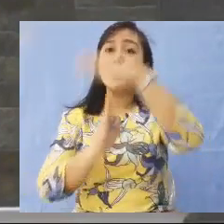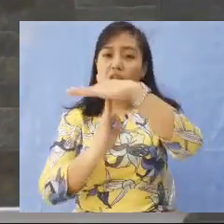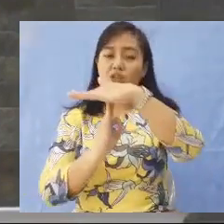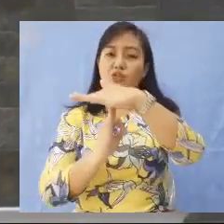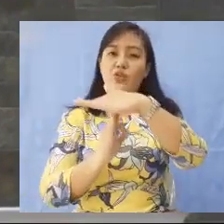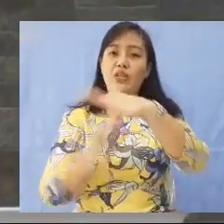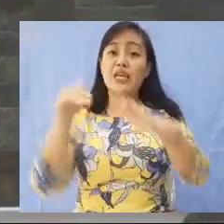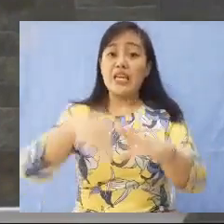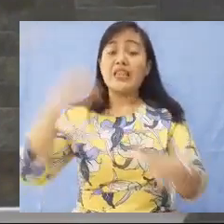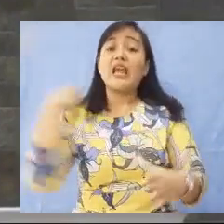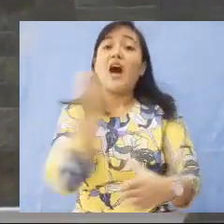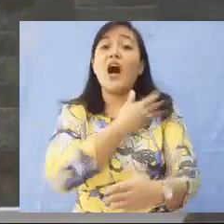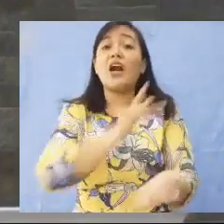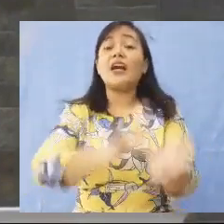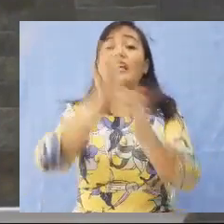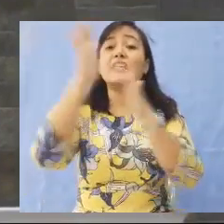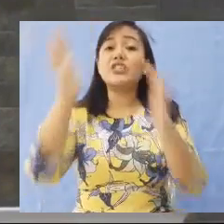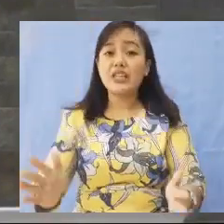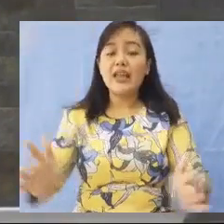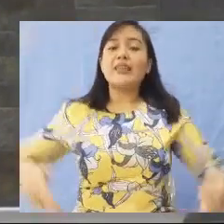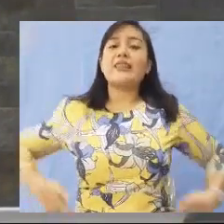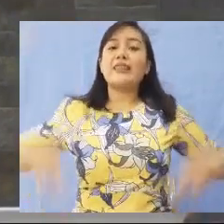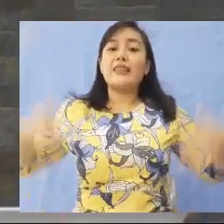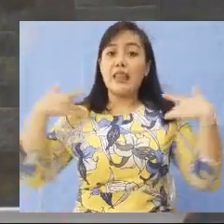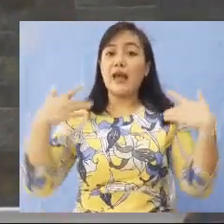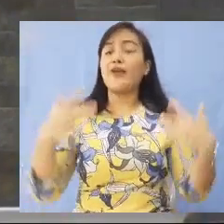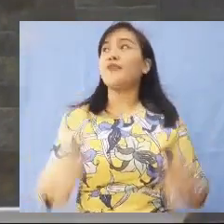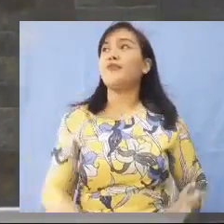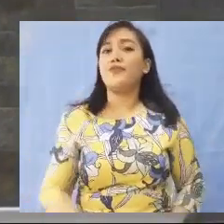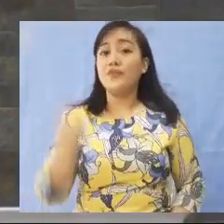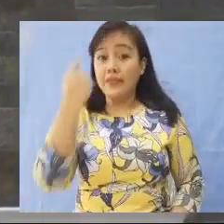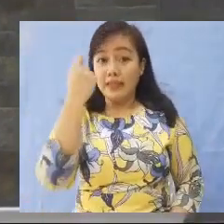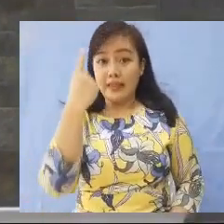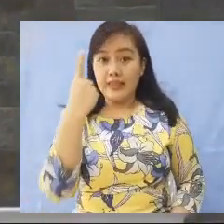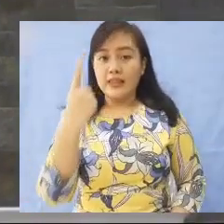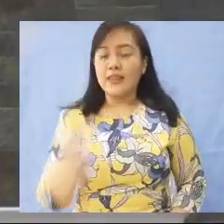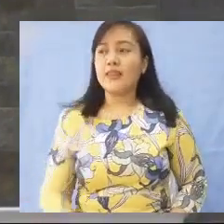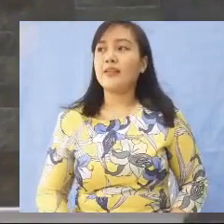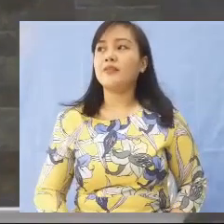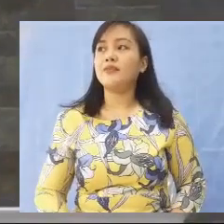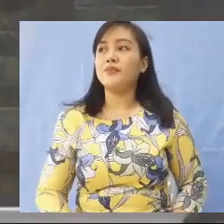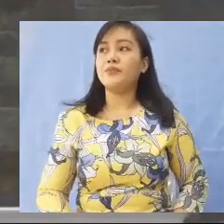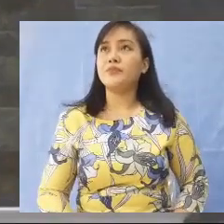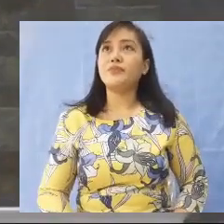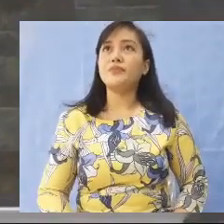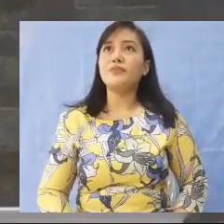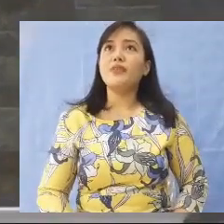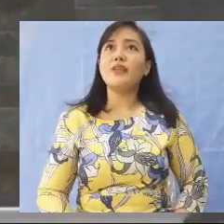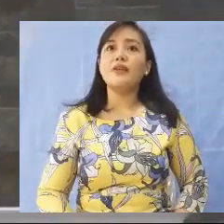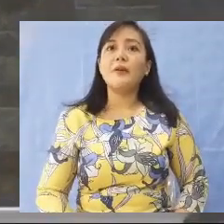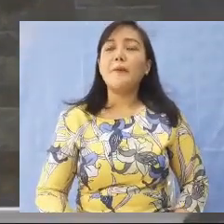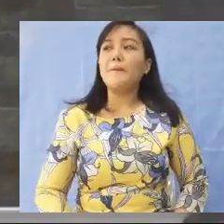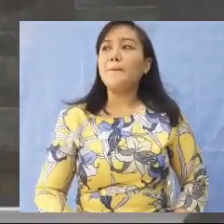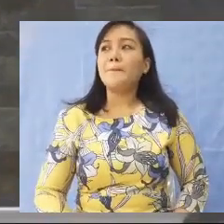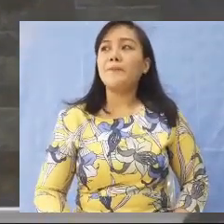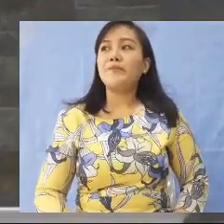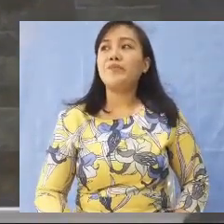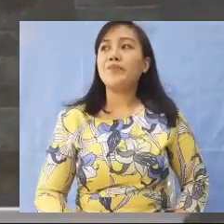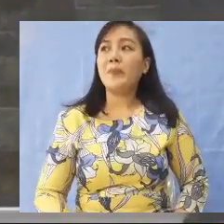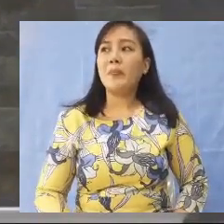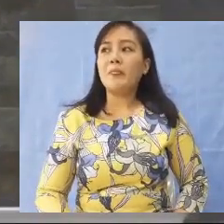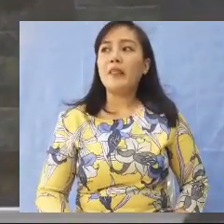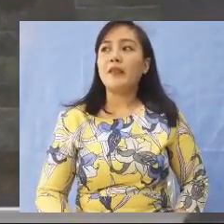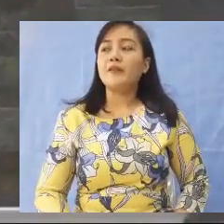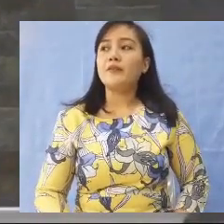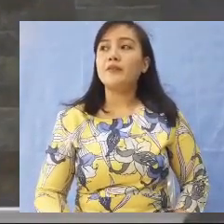Eh, sinabi na nga ni Job eh. Sabi na ni Job, oh, yung puno, sige, putulin mo yung puno. Pero